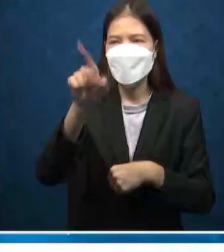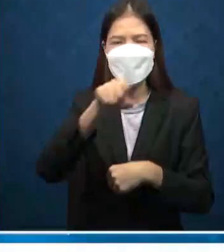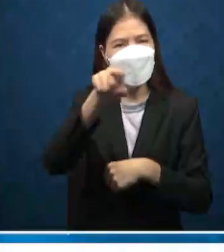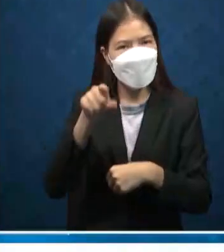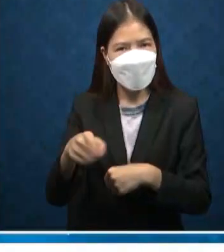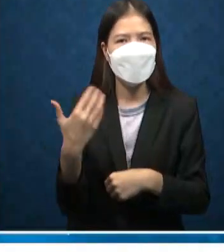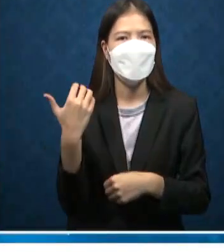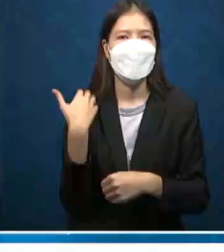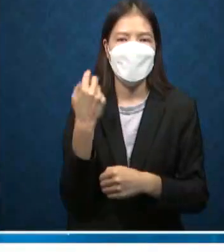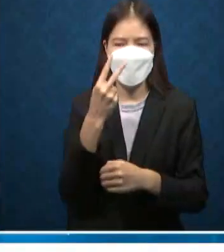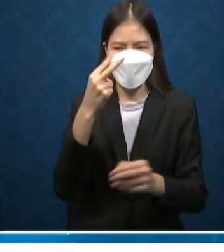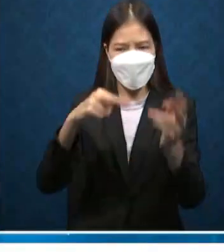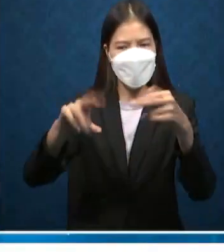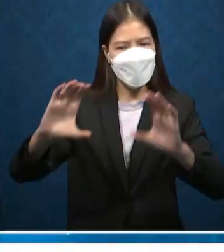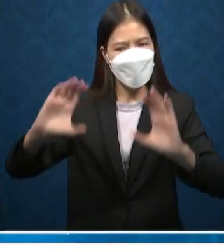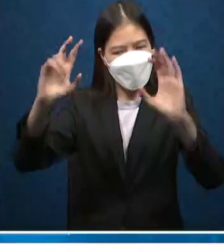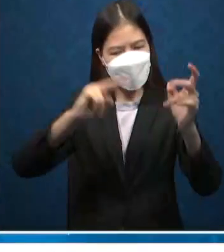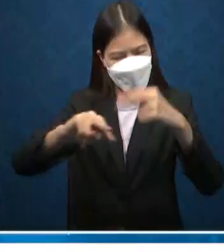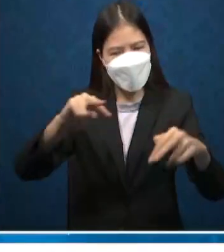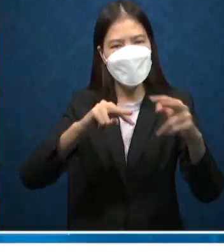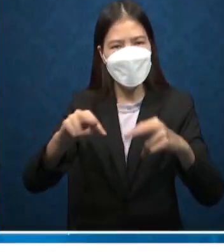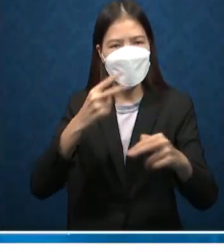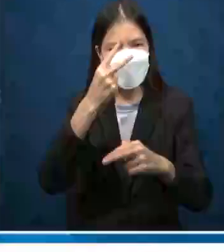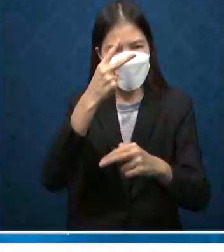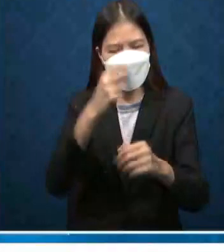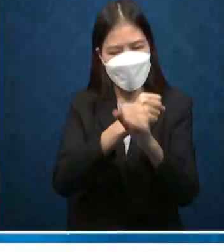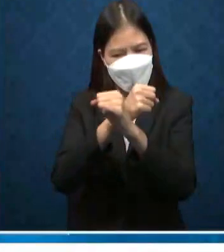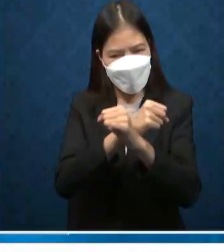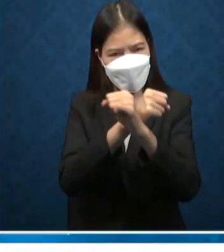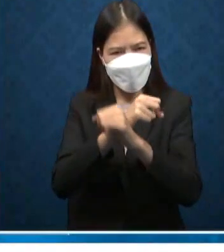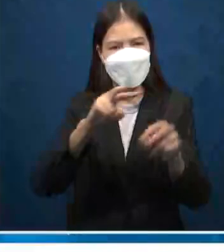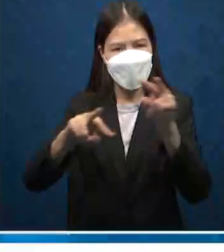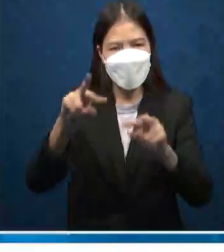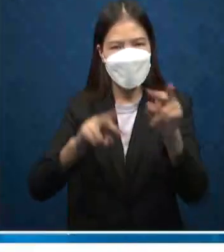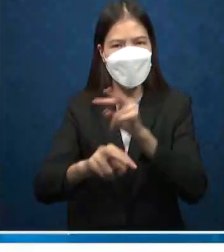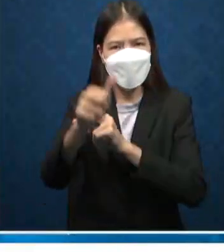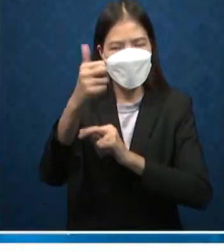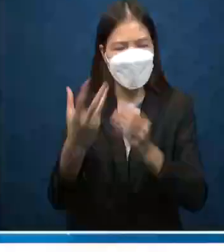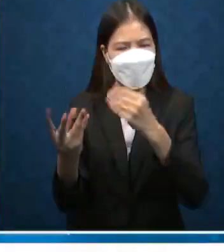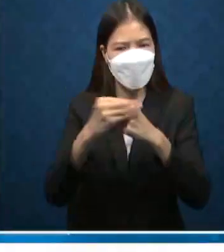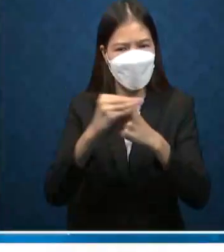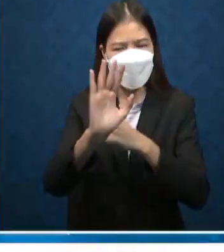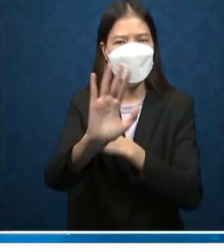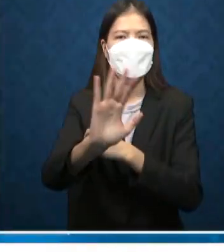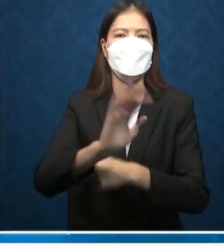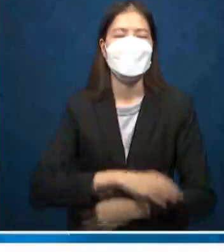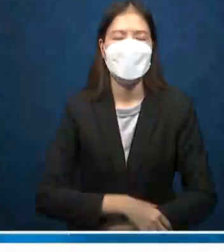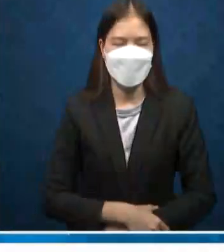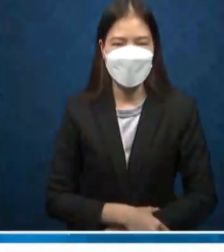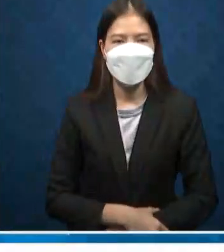บาลควรต้องตระหนักนะครับแล้วก็พยายามที่จะควบคุมกำกับตรงนี้ไม่ให้มันเพิ่มไปมากกว่านี้